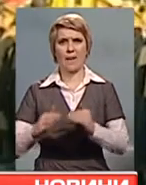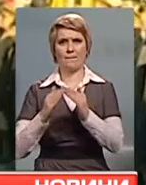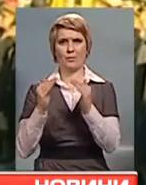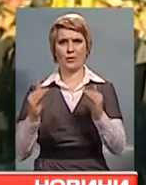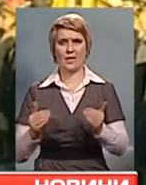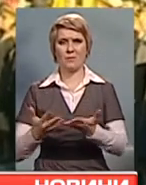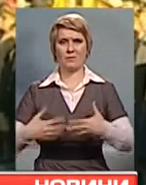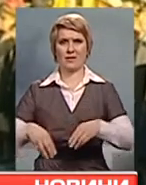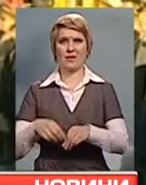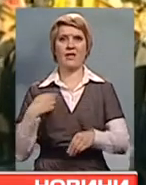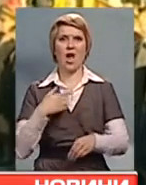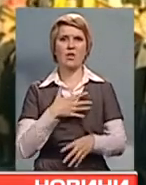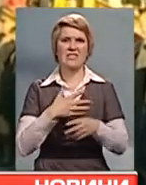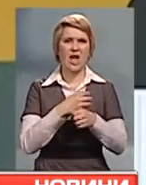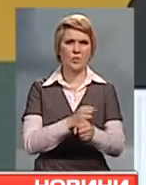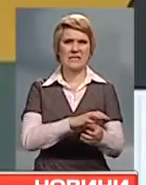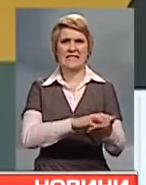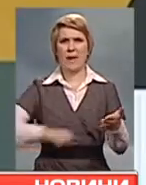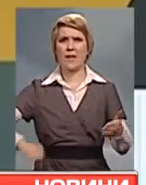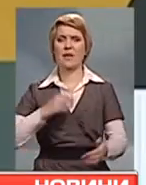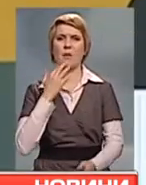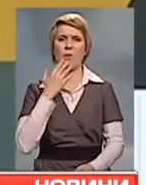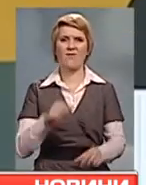заглушити, забрати від нас мову і розлучити. Однак наша